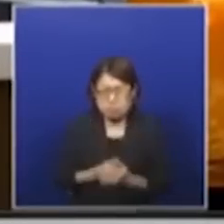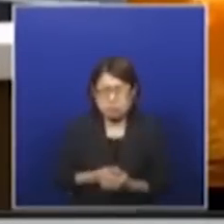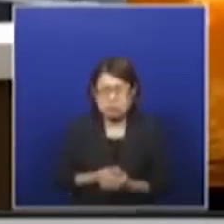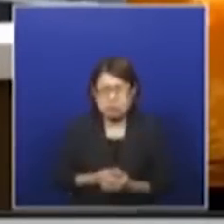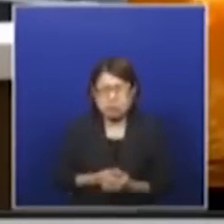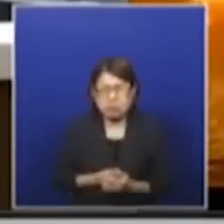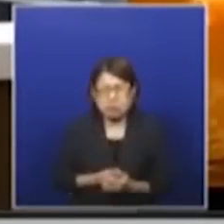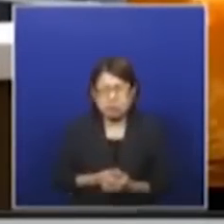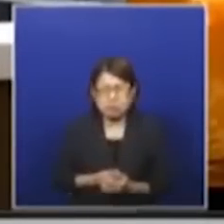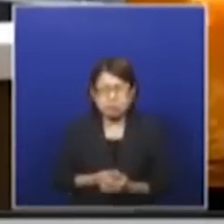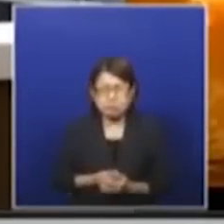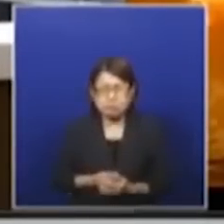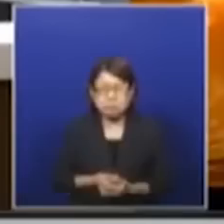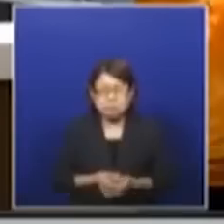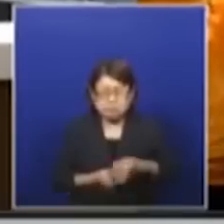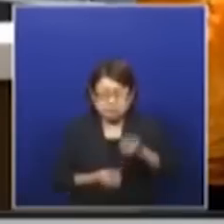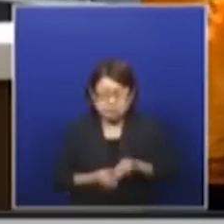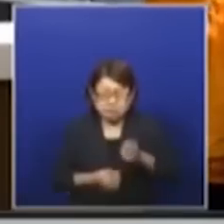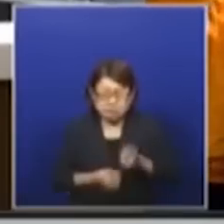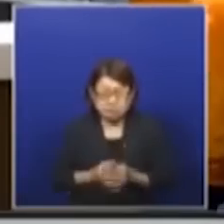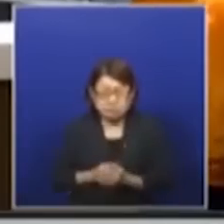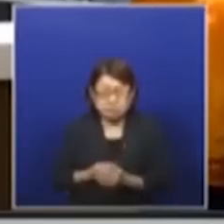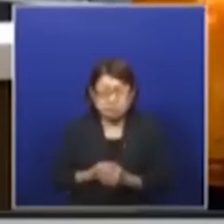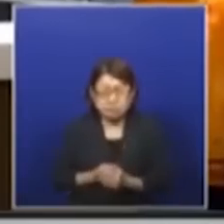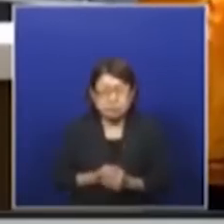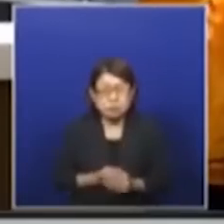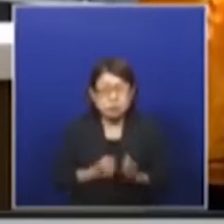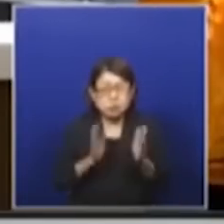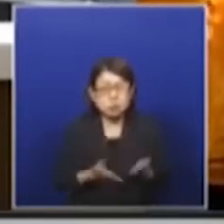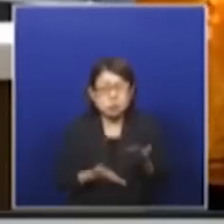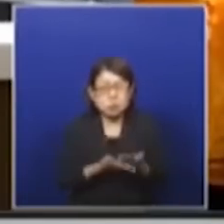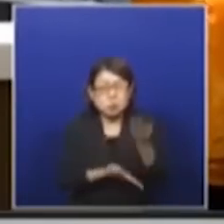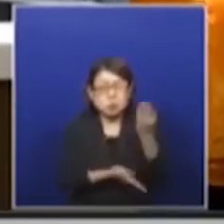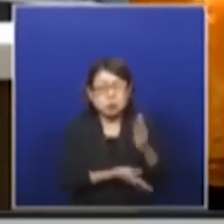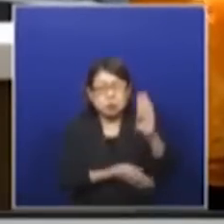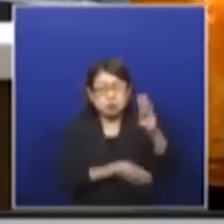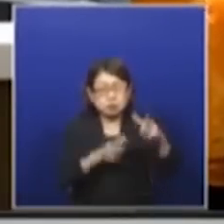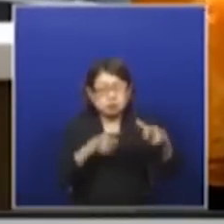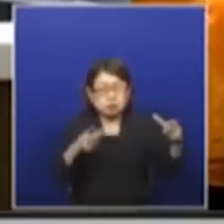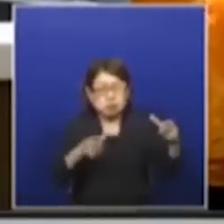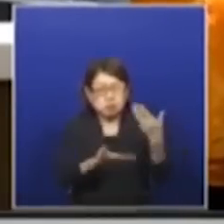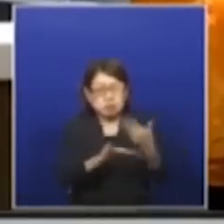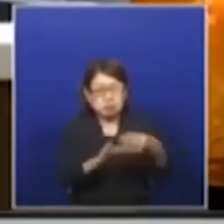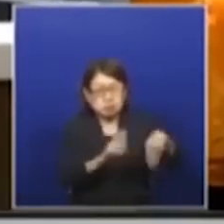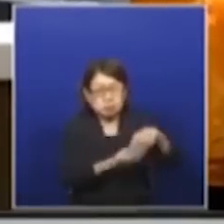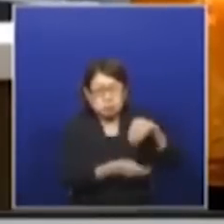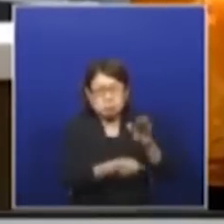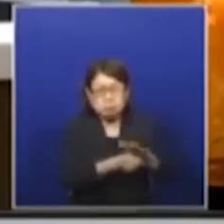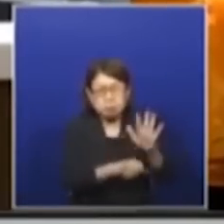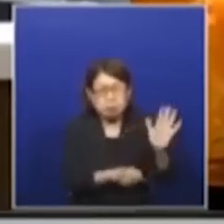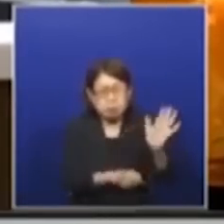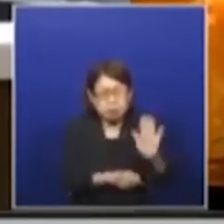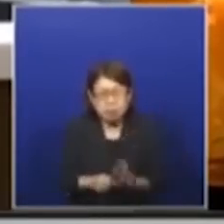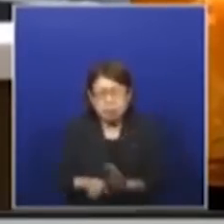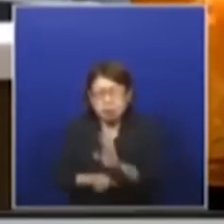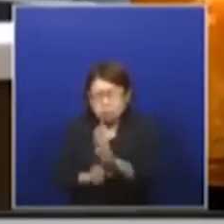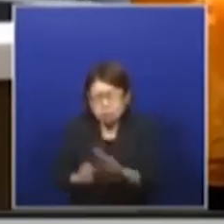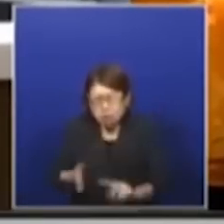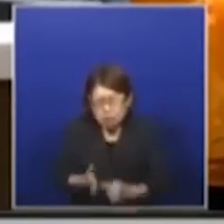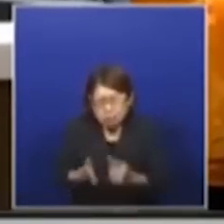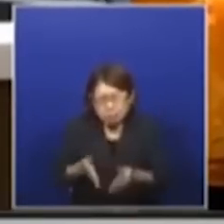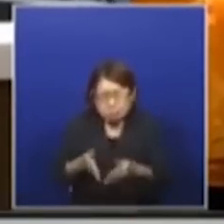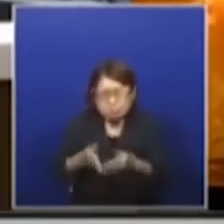จะใช้หนี้นั้นจริงๆแล้วไม่ใช่เศรษฐีอย่างพวกบริษัทใหญ่แต่เป็นบริษัทเริ่มต้นเล็กๆ